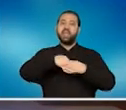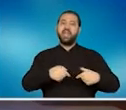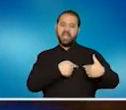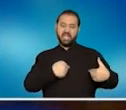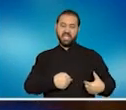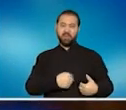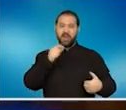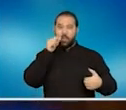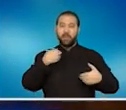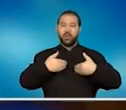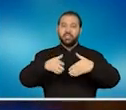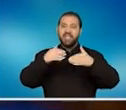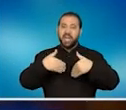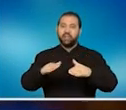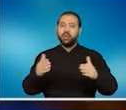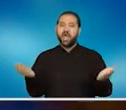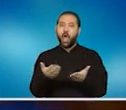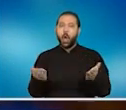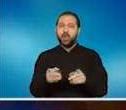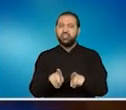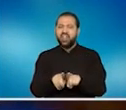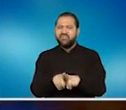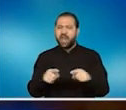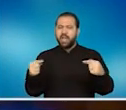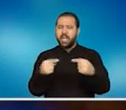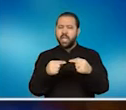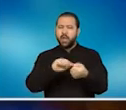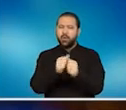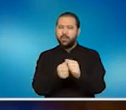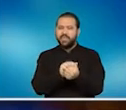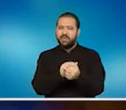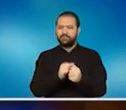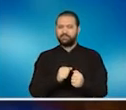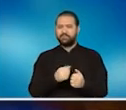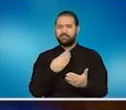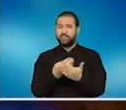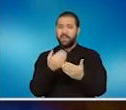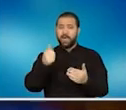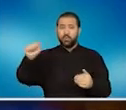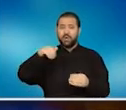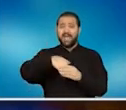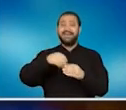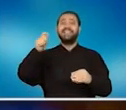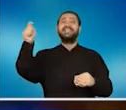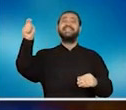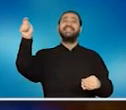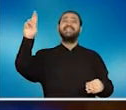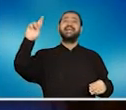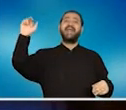bucurie, să înlăture orice fel de conflict, pentru că în